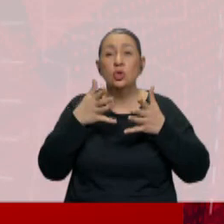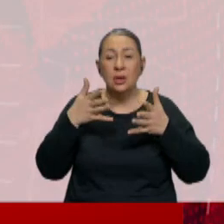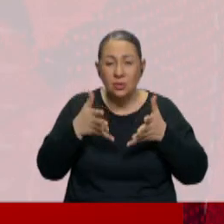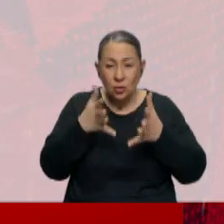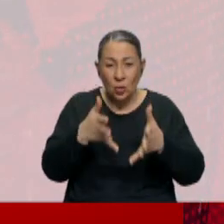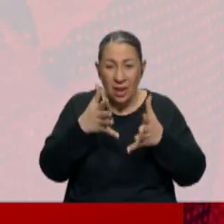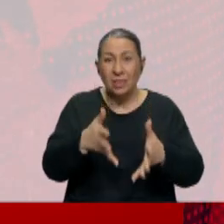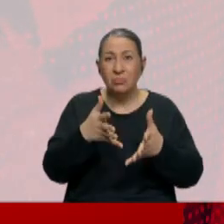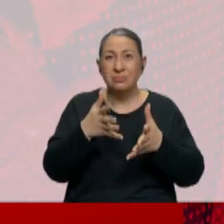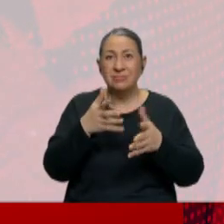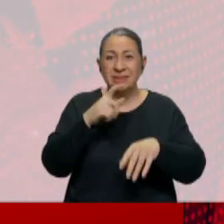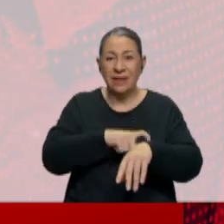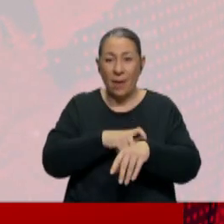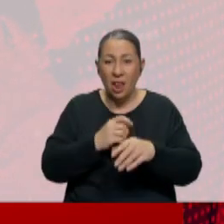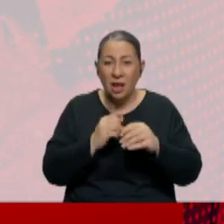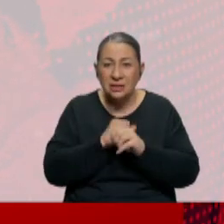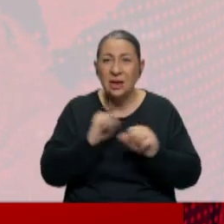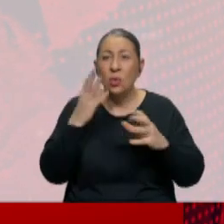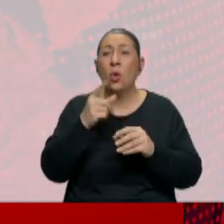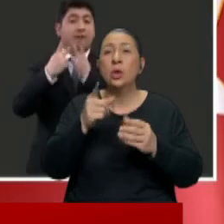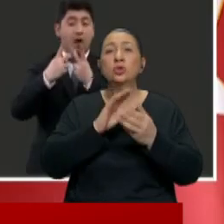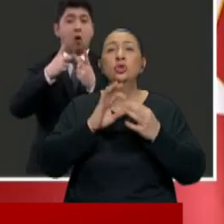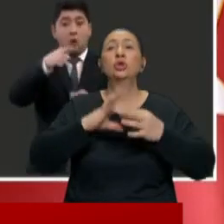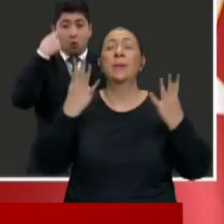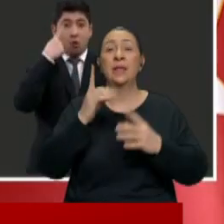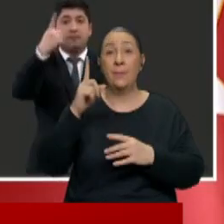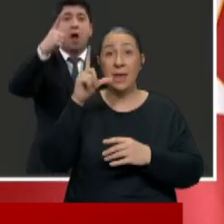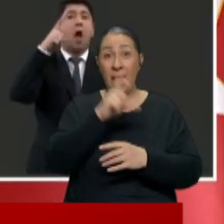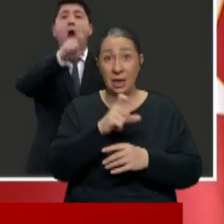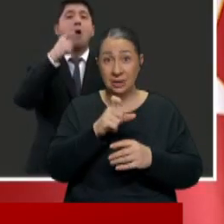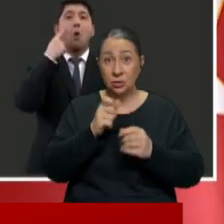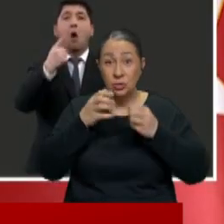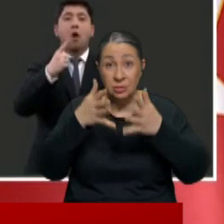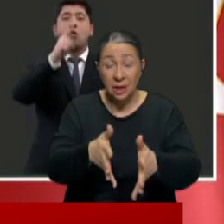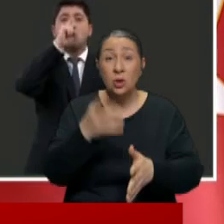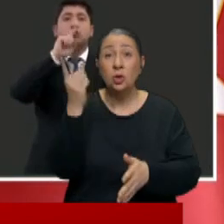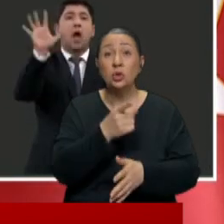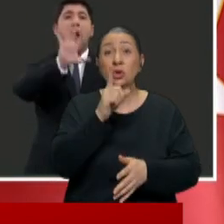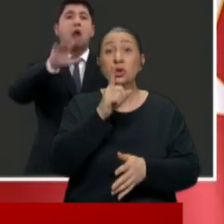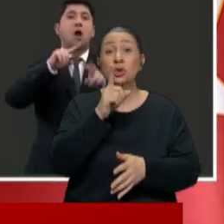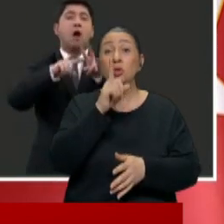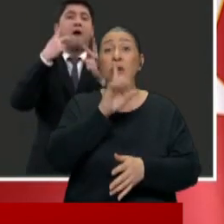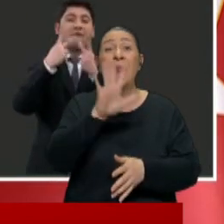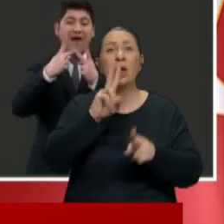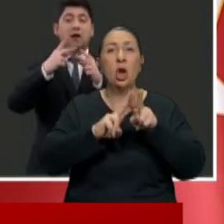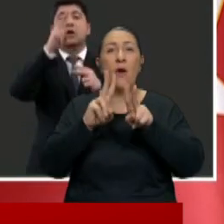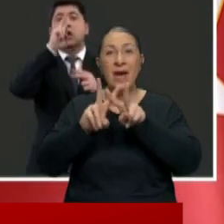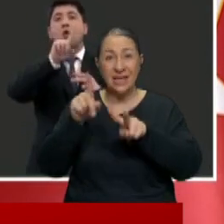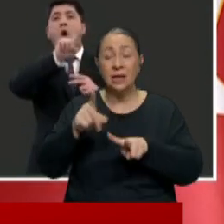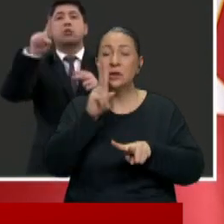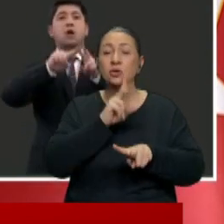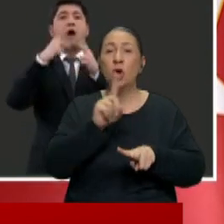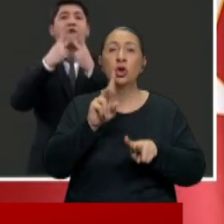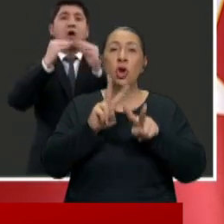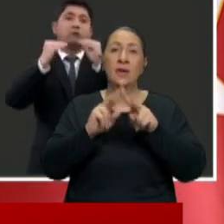miktarını aştıkları için onların mağduriyeti giderilemedi. Aylık tüketimi de 150 kilowattan 210